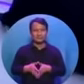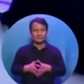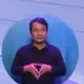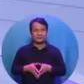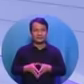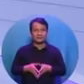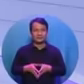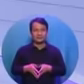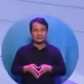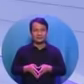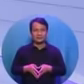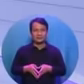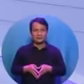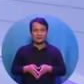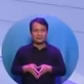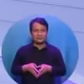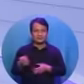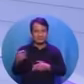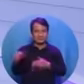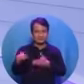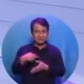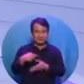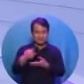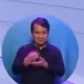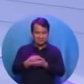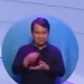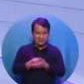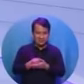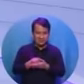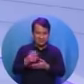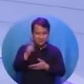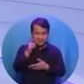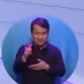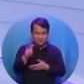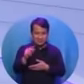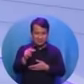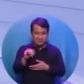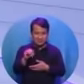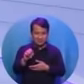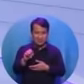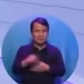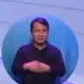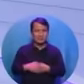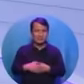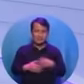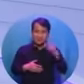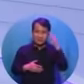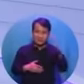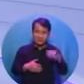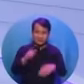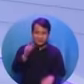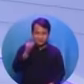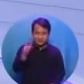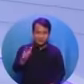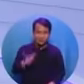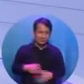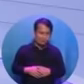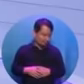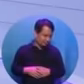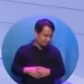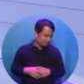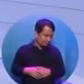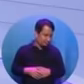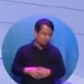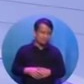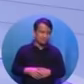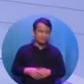nagpadala ng numero para matawagan. Lani, pinatay? Lani? Wala po. Isa pa